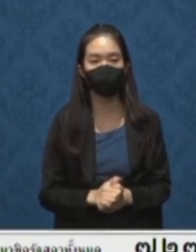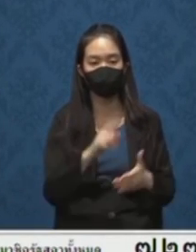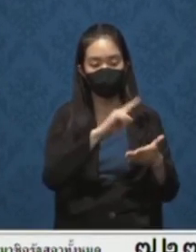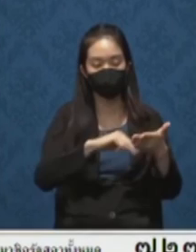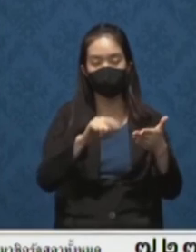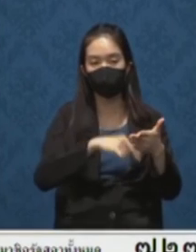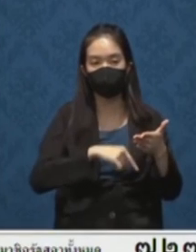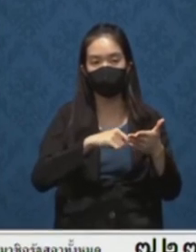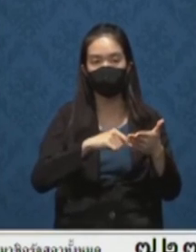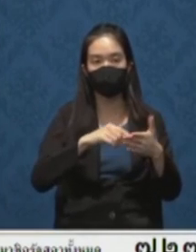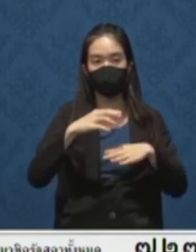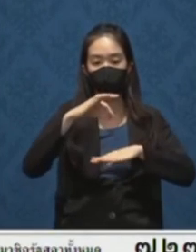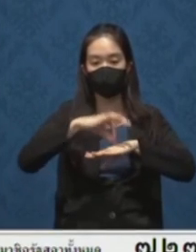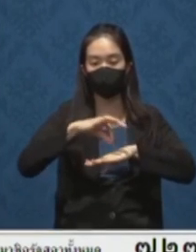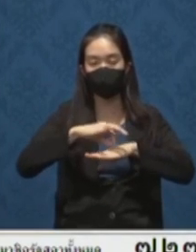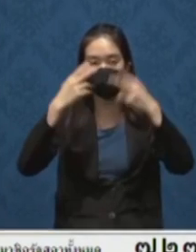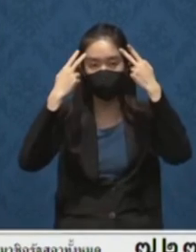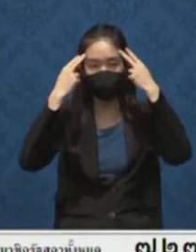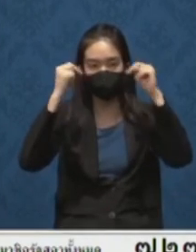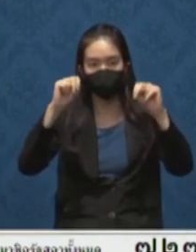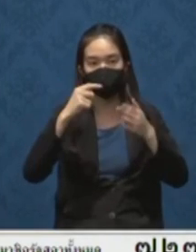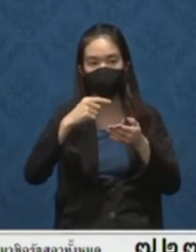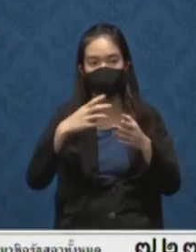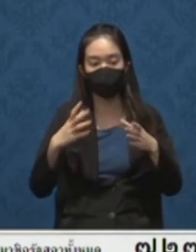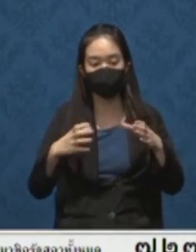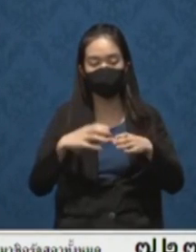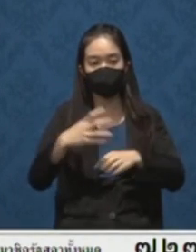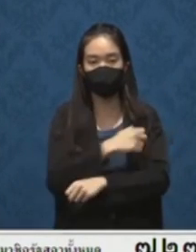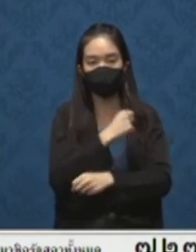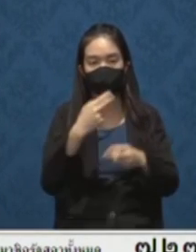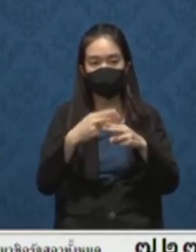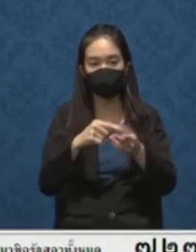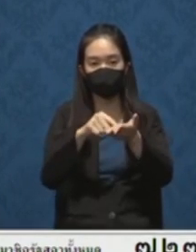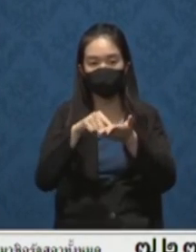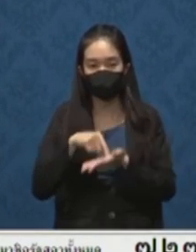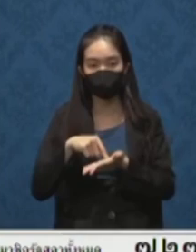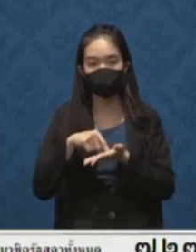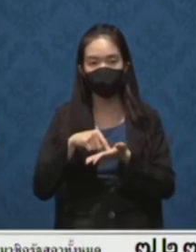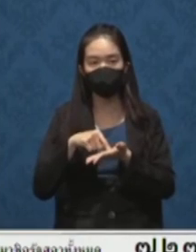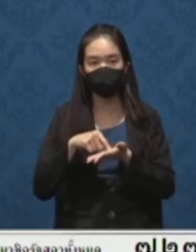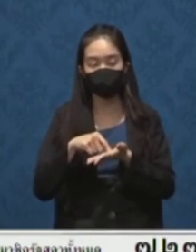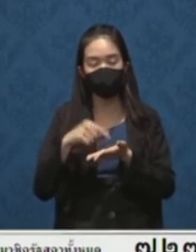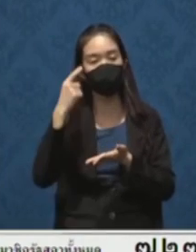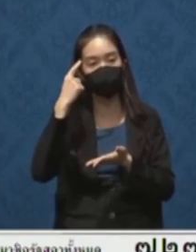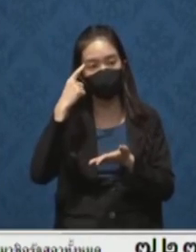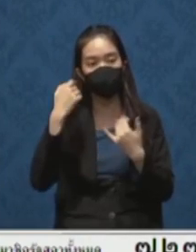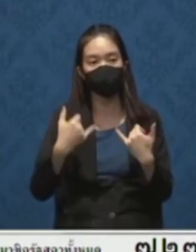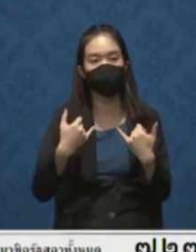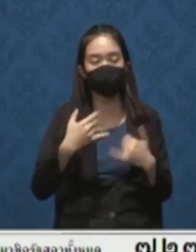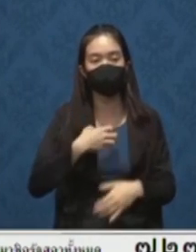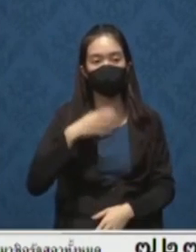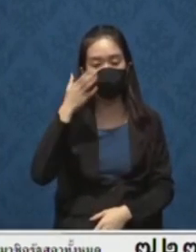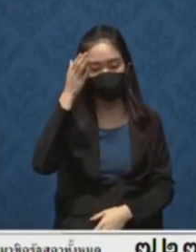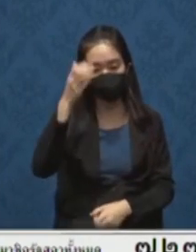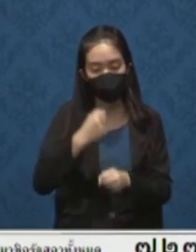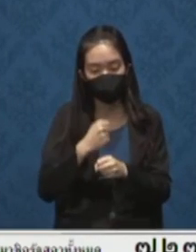บญชีรายชื่อที่พักการเมองเสนอได้คือให้มีบทบาทต่อไปเพียง